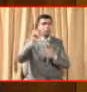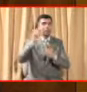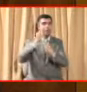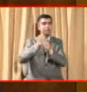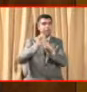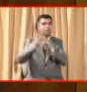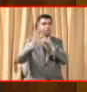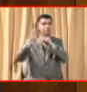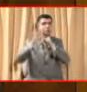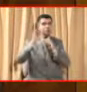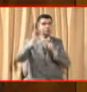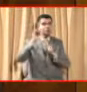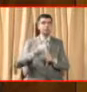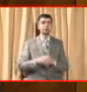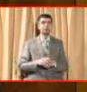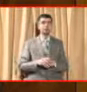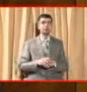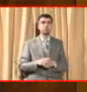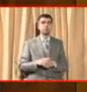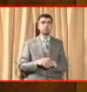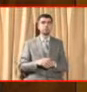الطائرات.